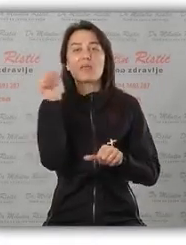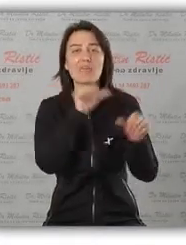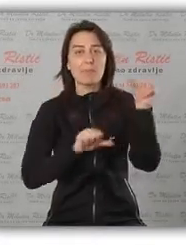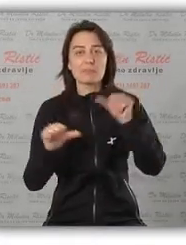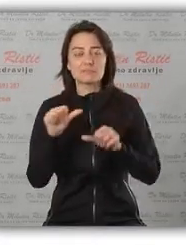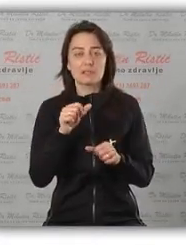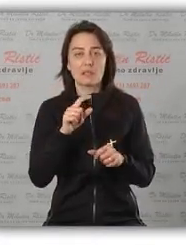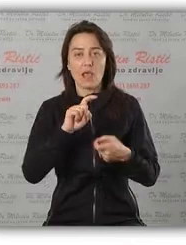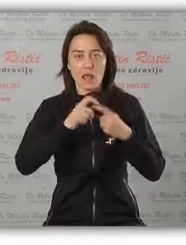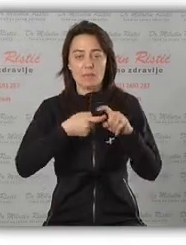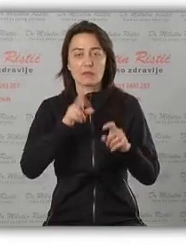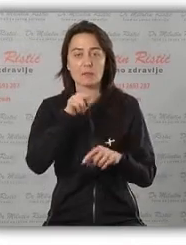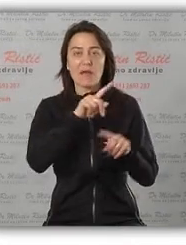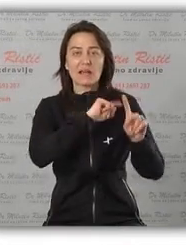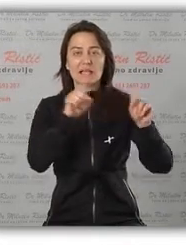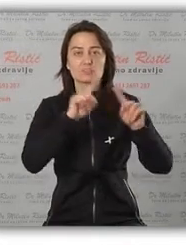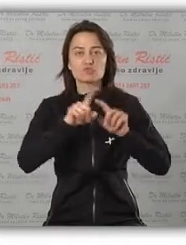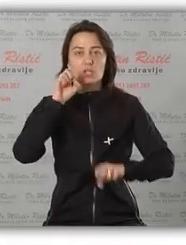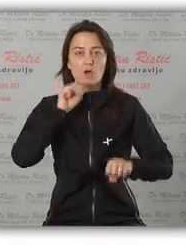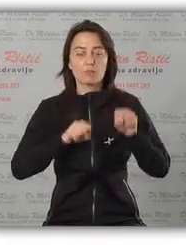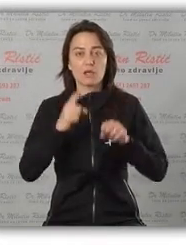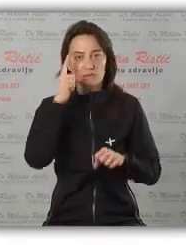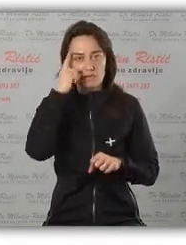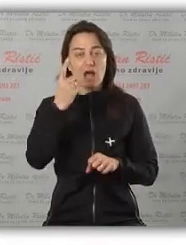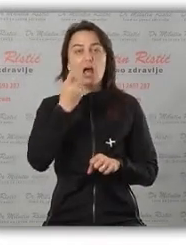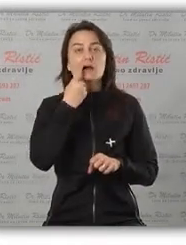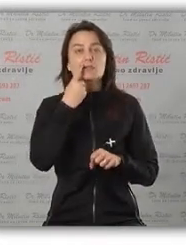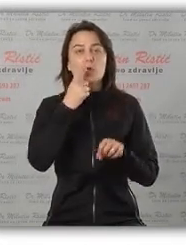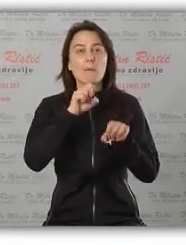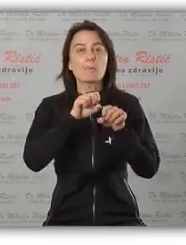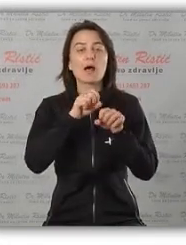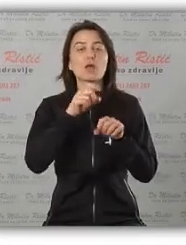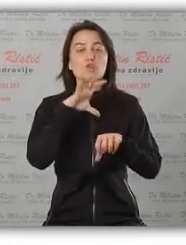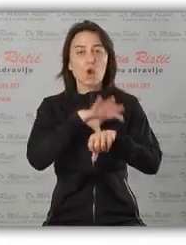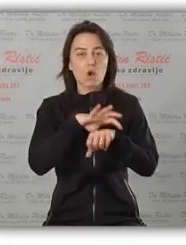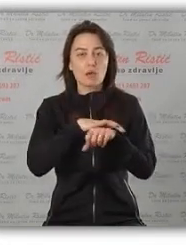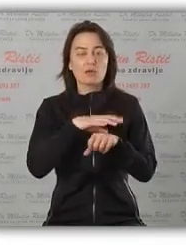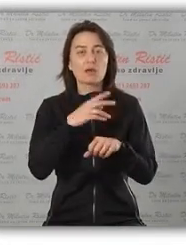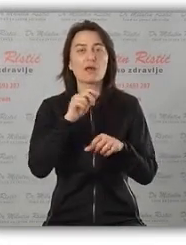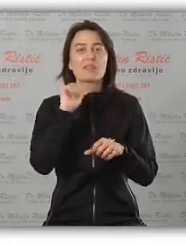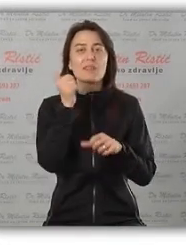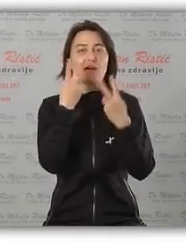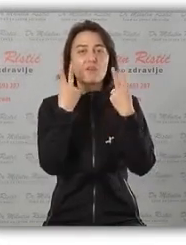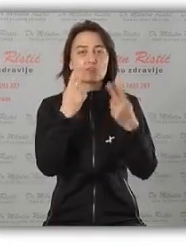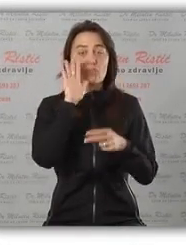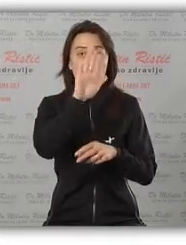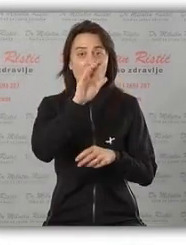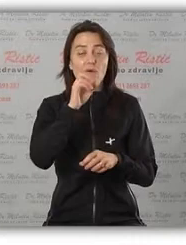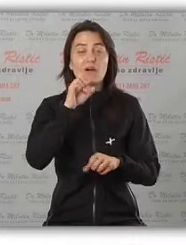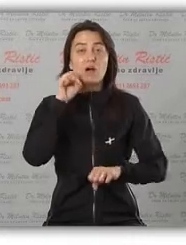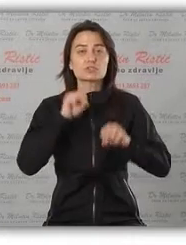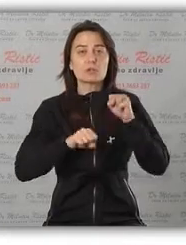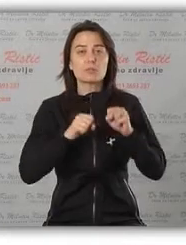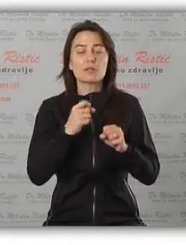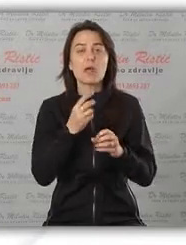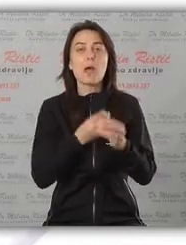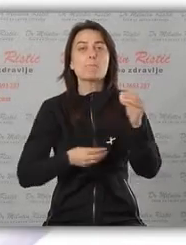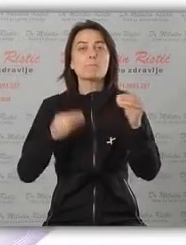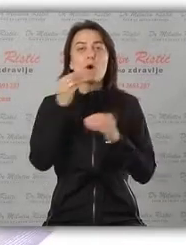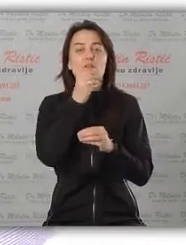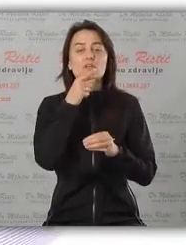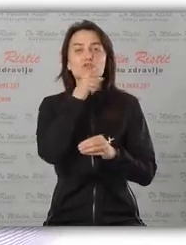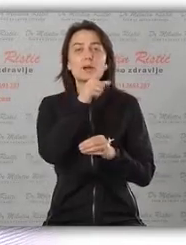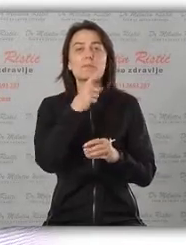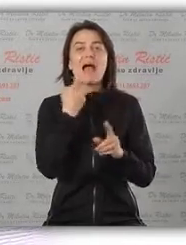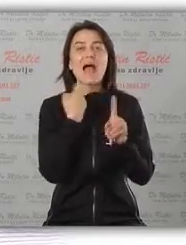Fluor kao hemijski element ima različite osobine. Za nas stomatologe najbitnije je njegova osobina da pokazuje